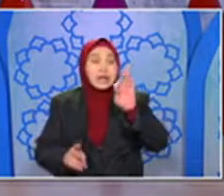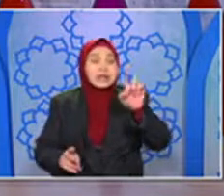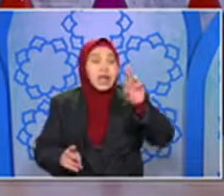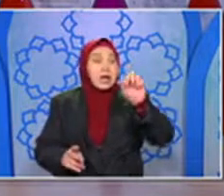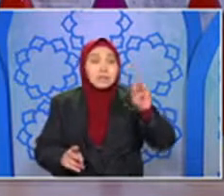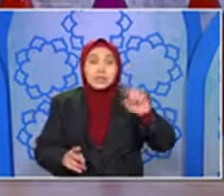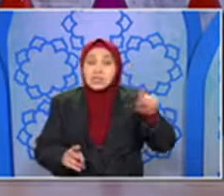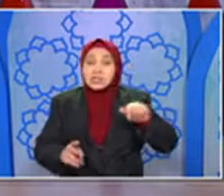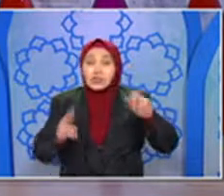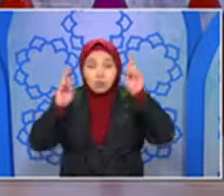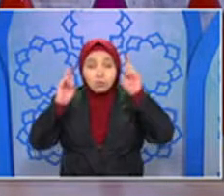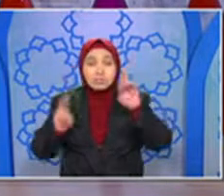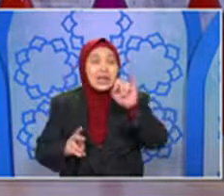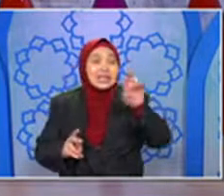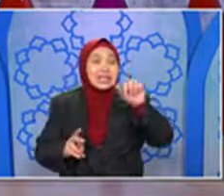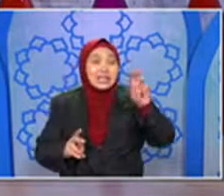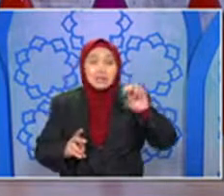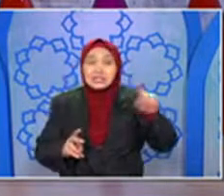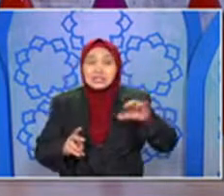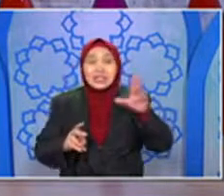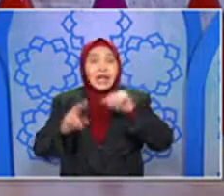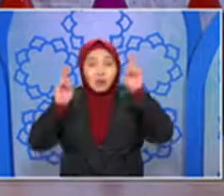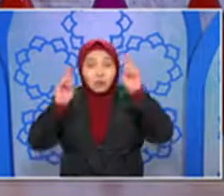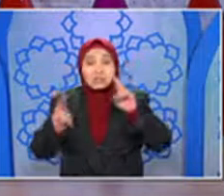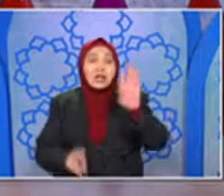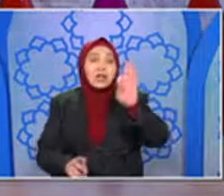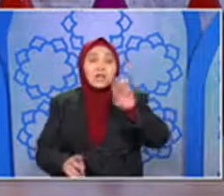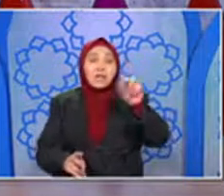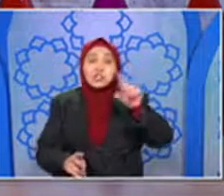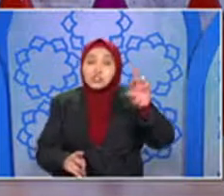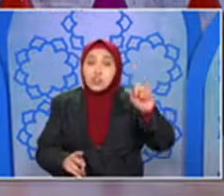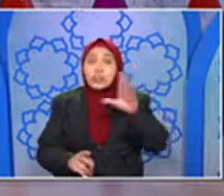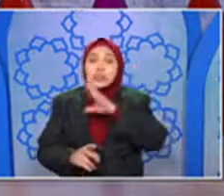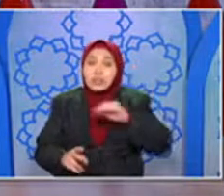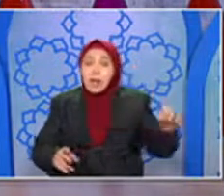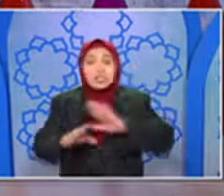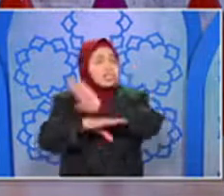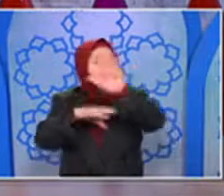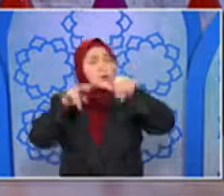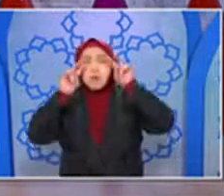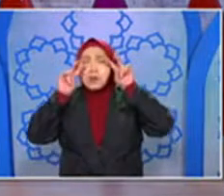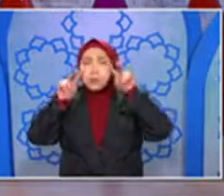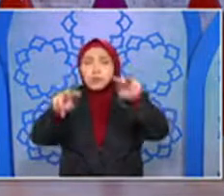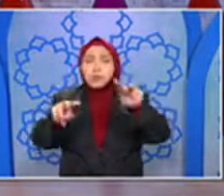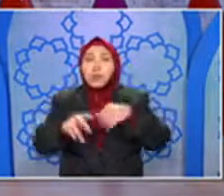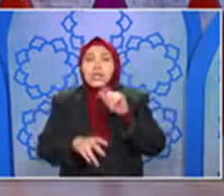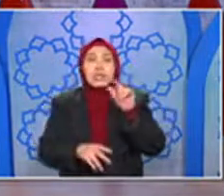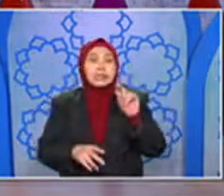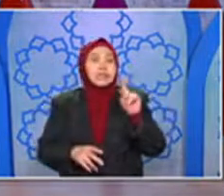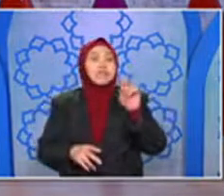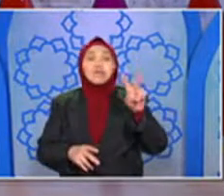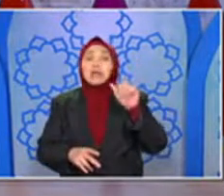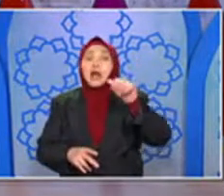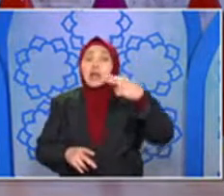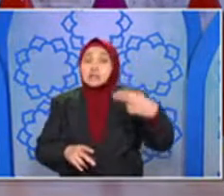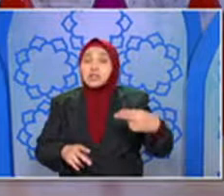Rahman, Ustaz Tirmizi Haji Ali dan juga Ustaz Fazrul Ismail, dan juga semua penonton-penonton di Kaca TV, di